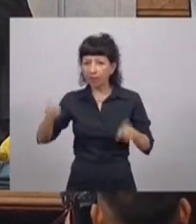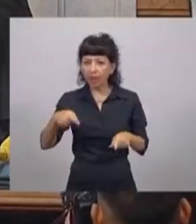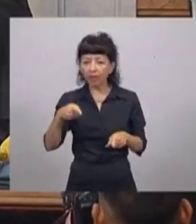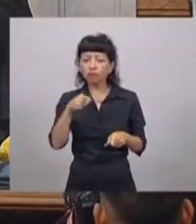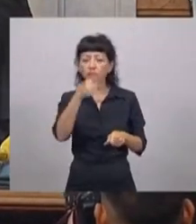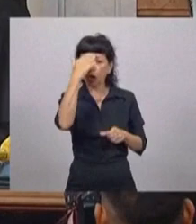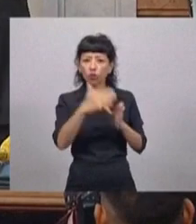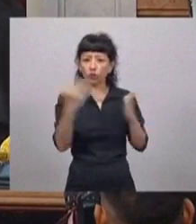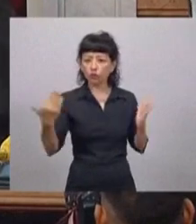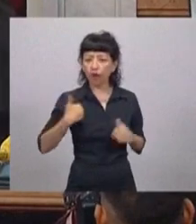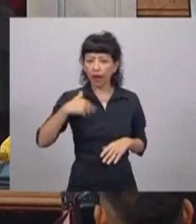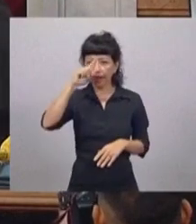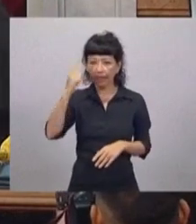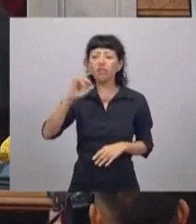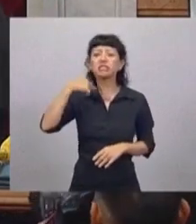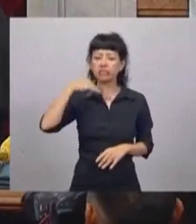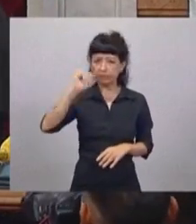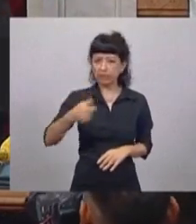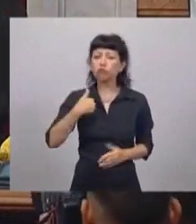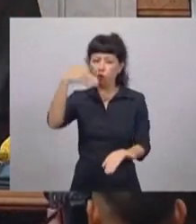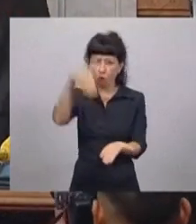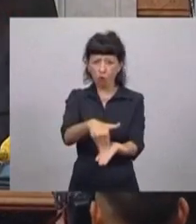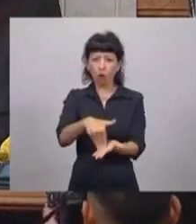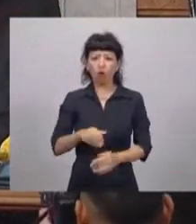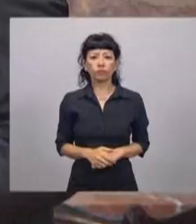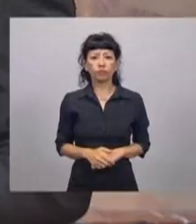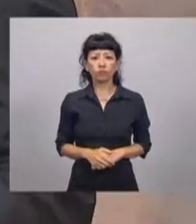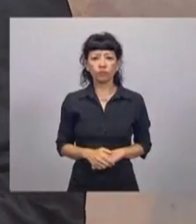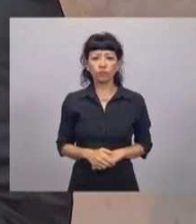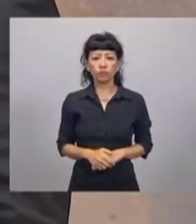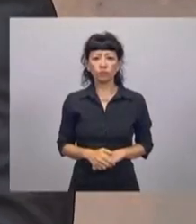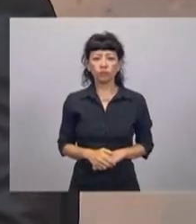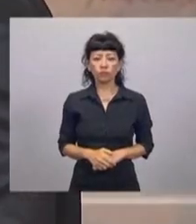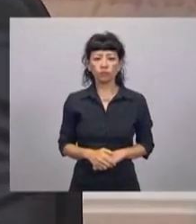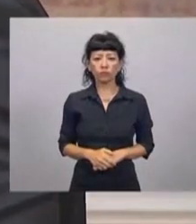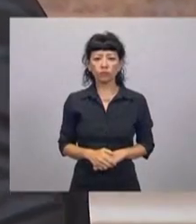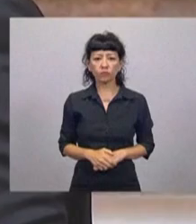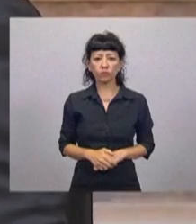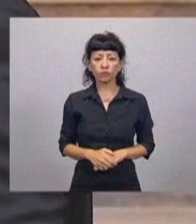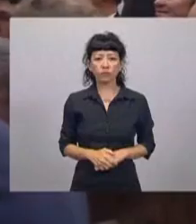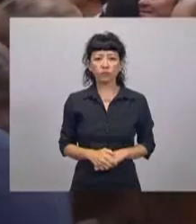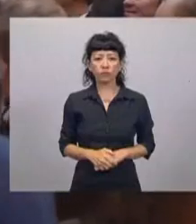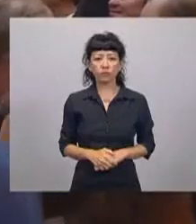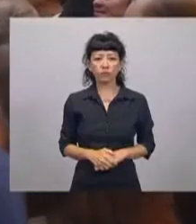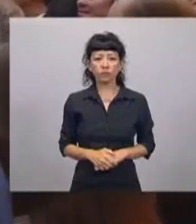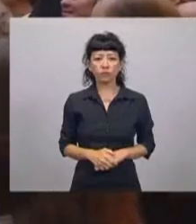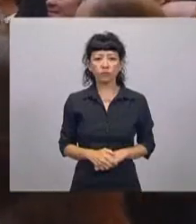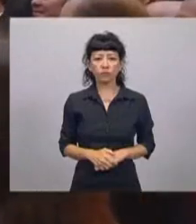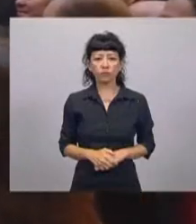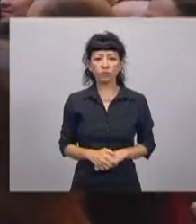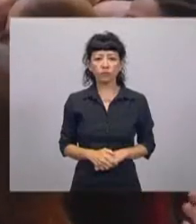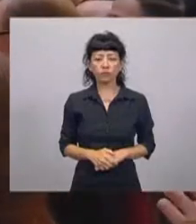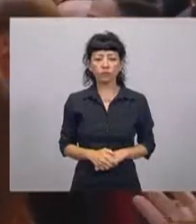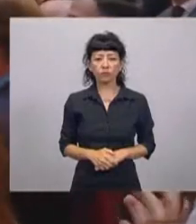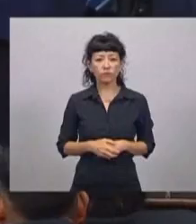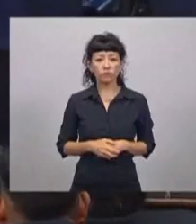liberista ha definito il suo insediamento come la conclusione di un periodo di decadenza e l'inizio della redenzione milei